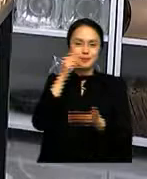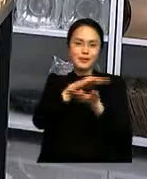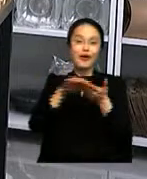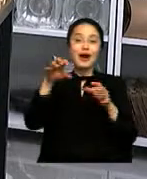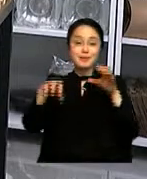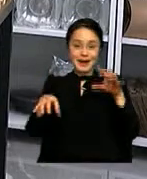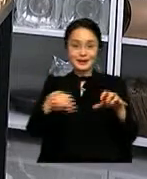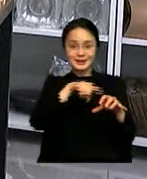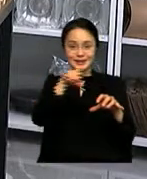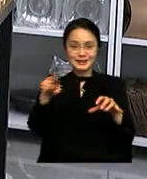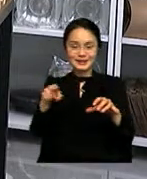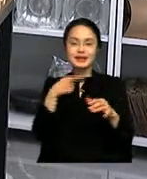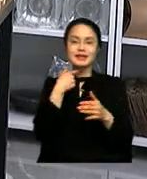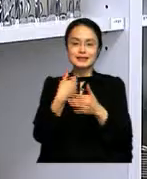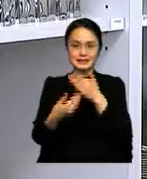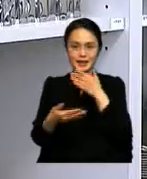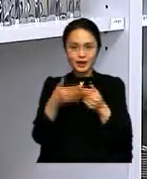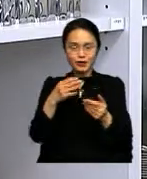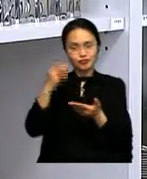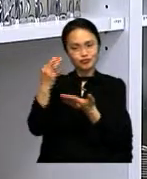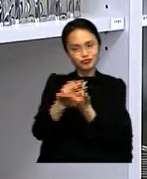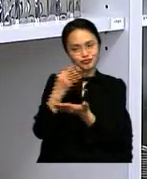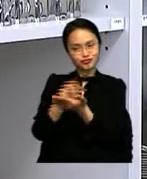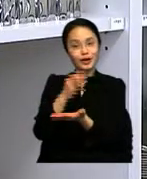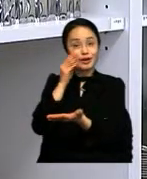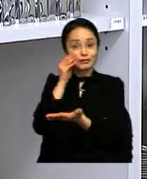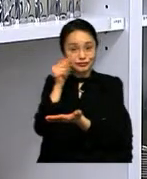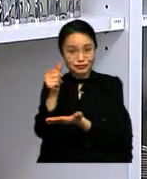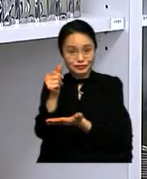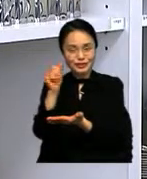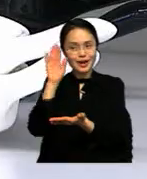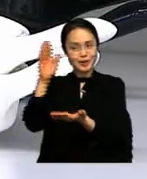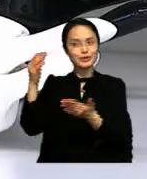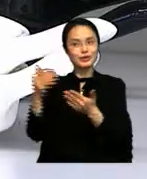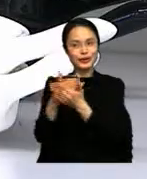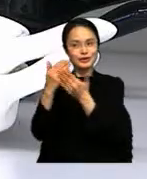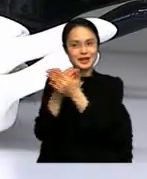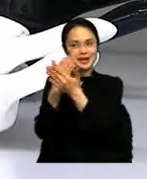생태마을. 체험 거점을 확보하면서 성장 가능성은